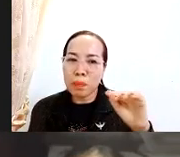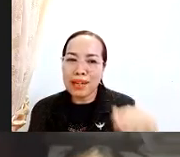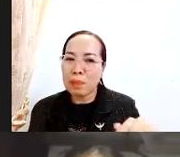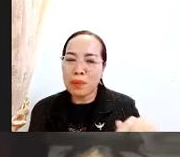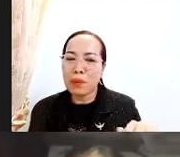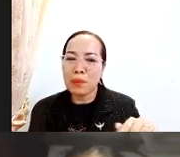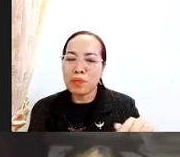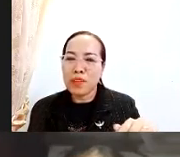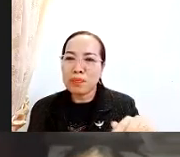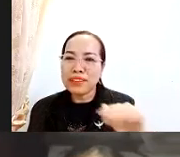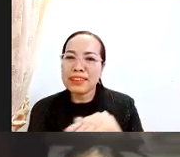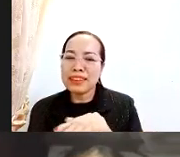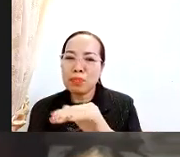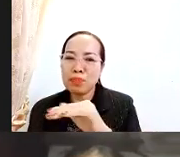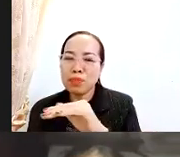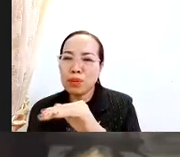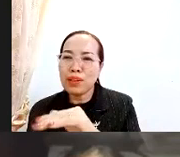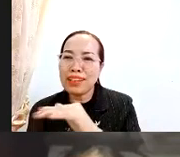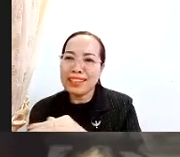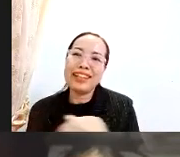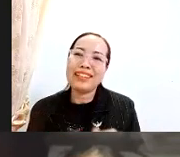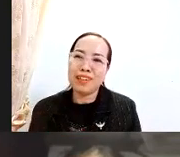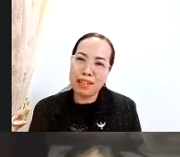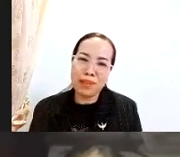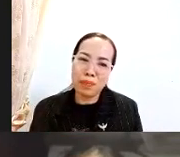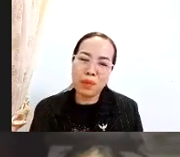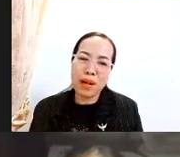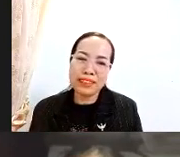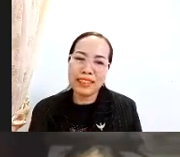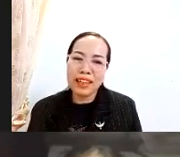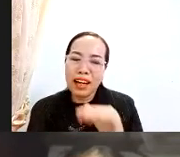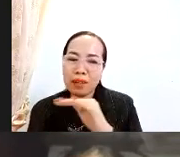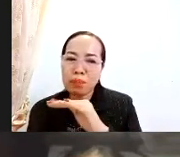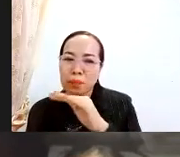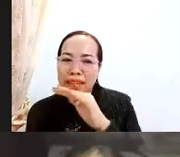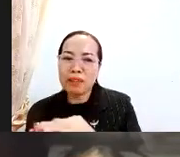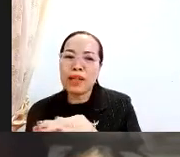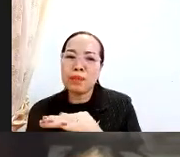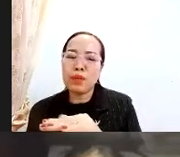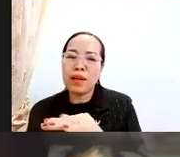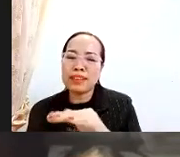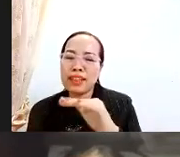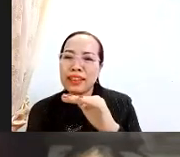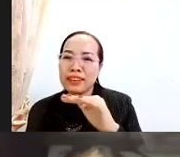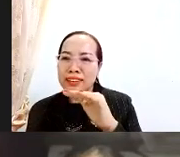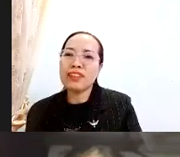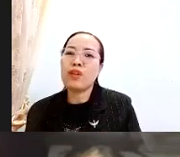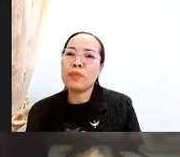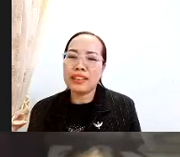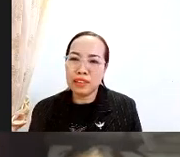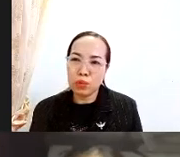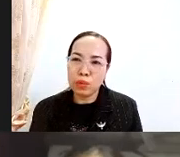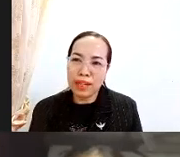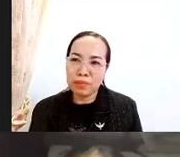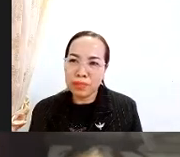là bay phát đồ mà sân thì thua lấy lên ắt ai phát đồ bàn thế hay mà mình ai phát đồ bàn thế dương cô